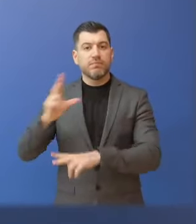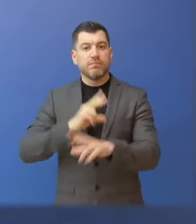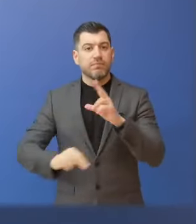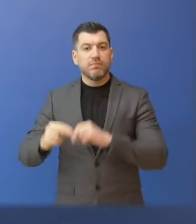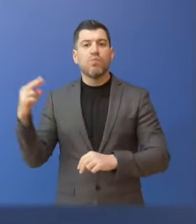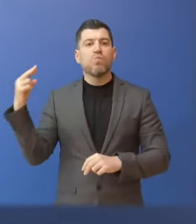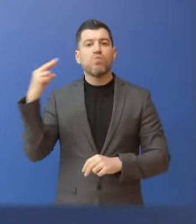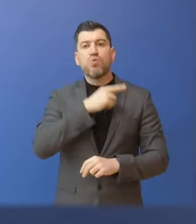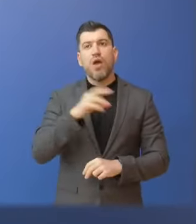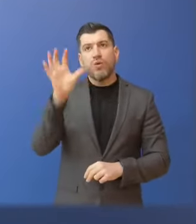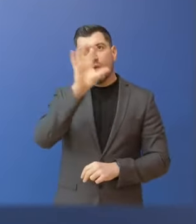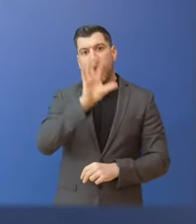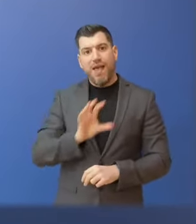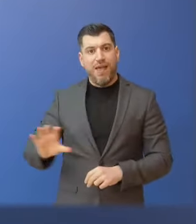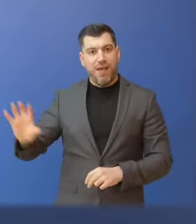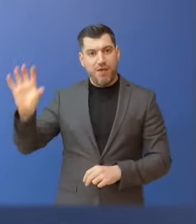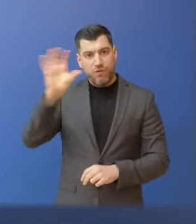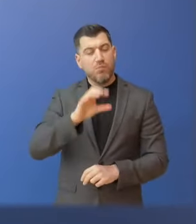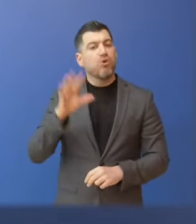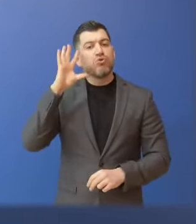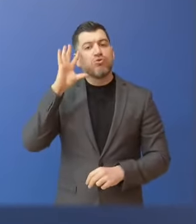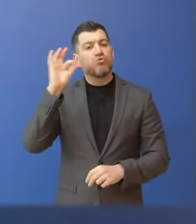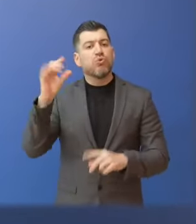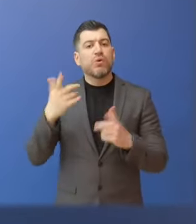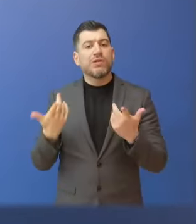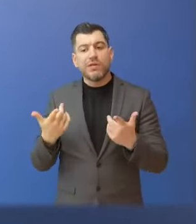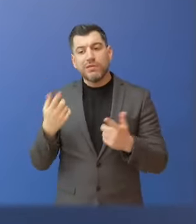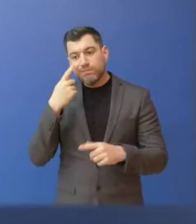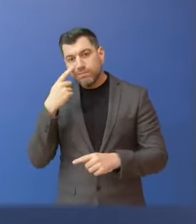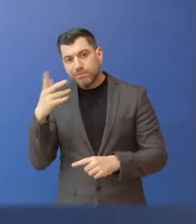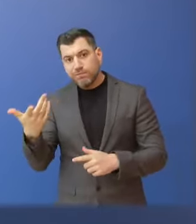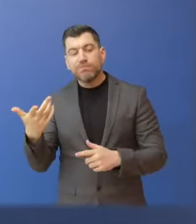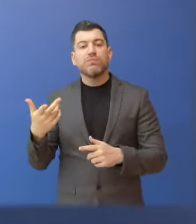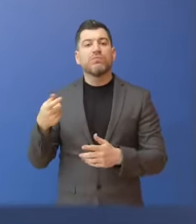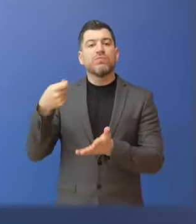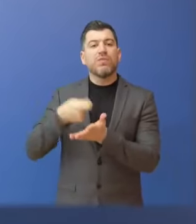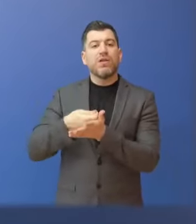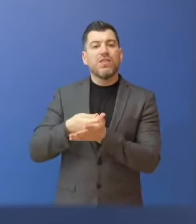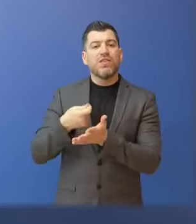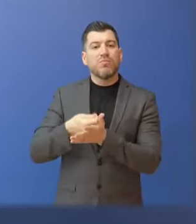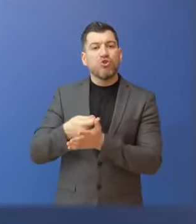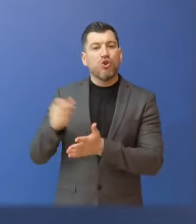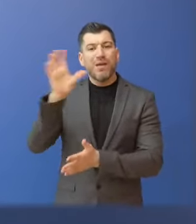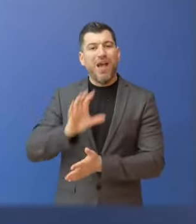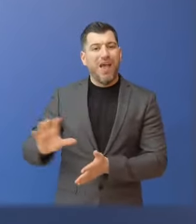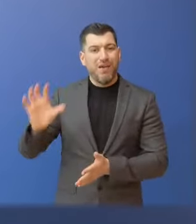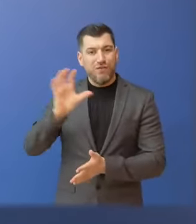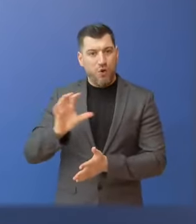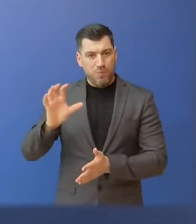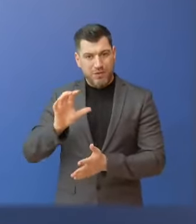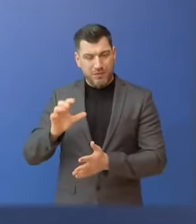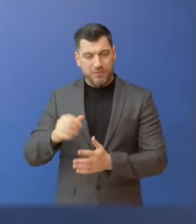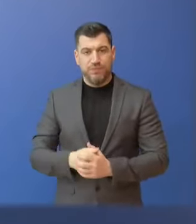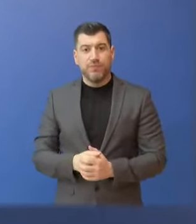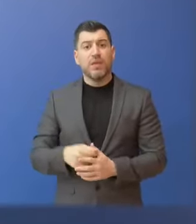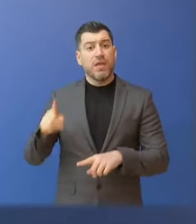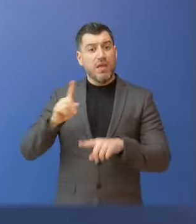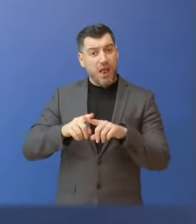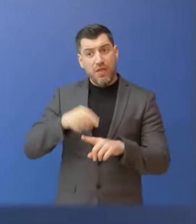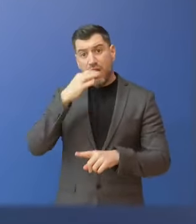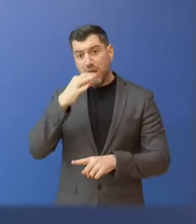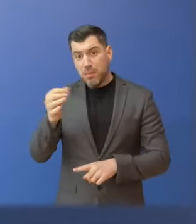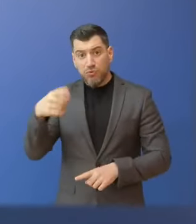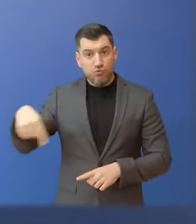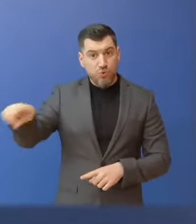ευρωπαϊκού συμβουλίου για το πολυετές δημοσιονομικό πλαίσιο η ελλάδα έχει εκφράσει ξεκάθαρα τη θέση της ότι απαιτείται συνολική